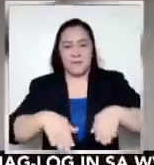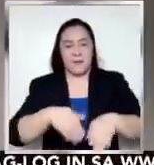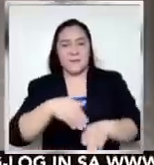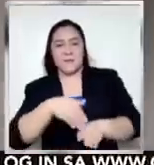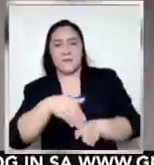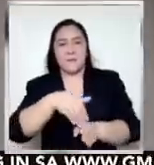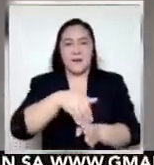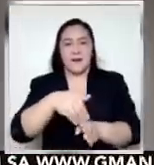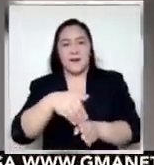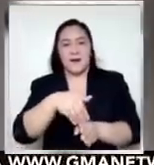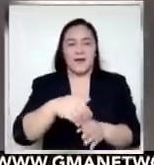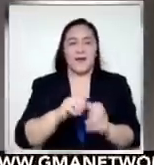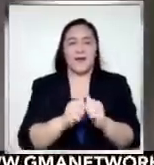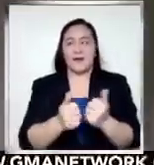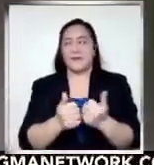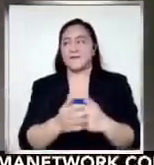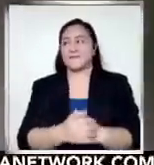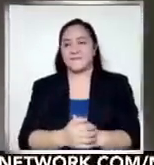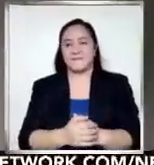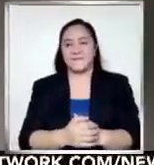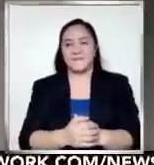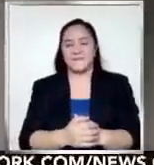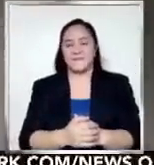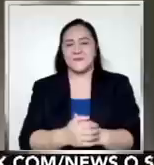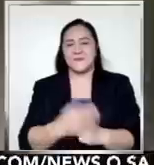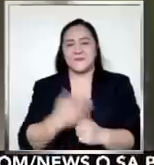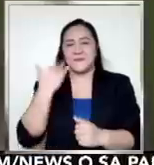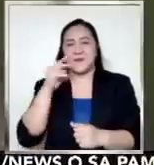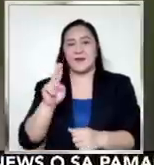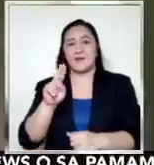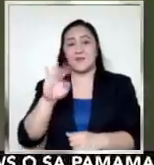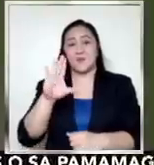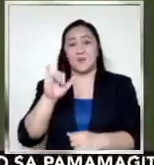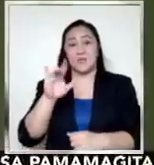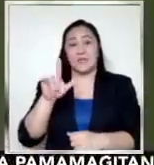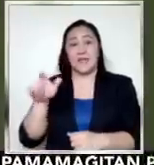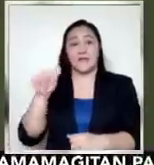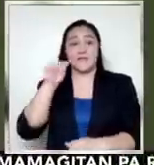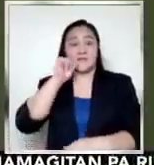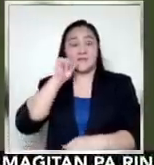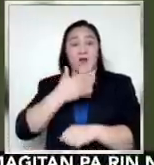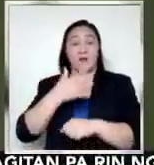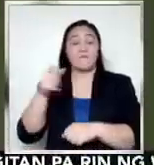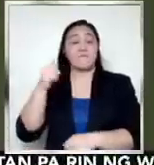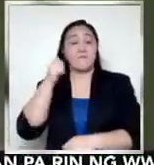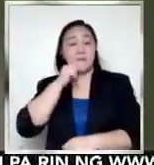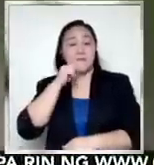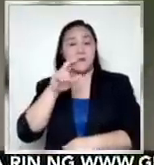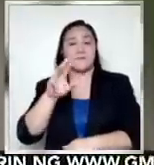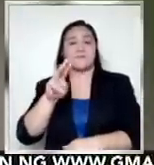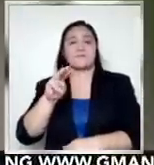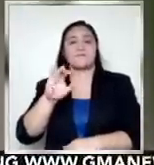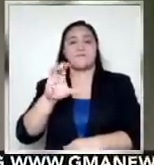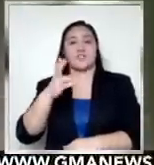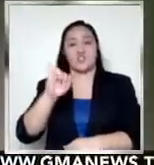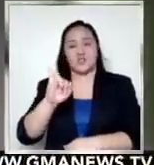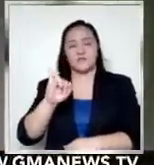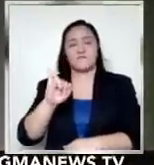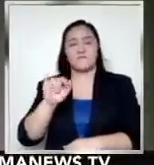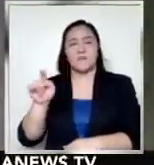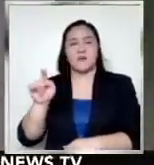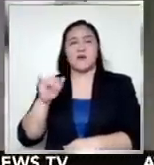Dalawang linggo raw bago natuto ng unicycle si Hana Michi. Kabinado siyang mahirap ang biyahe lalo na kapag pagod na ang isip at